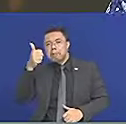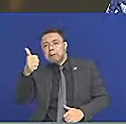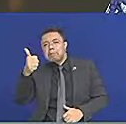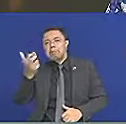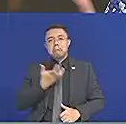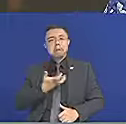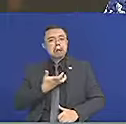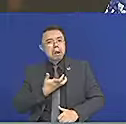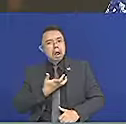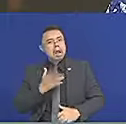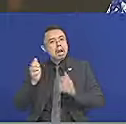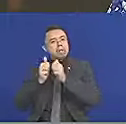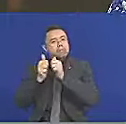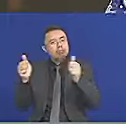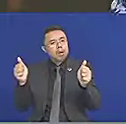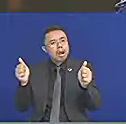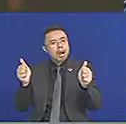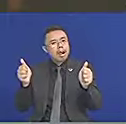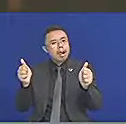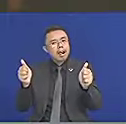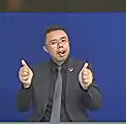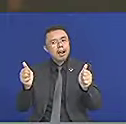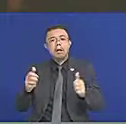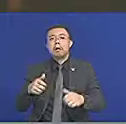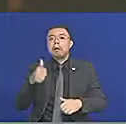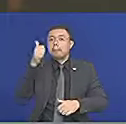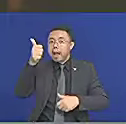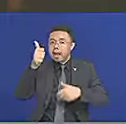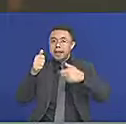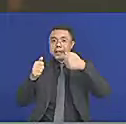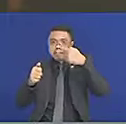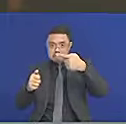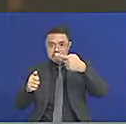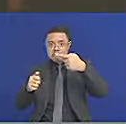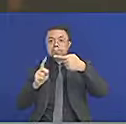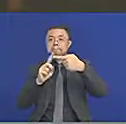yang berkenan, dan sempurna. Baik dulu,